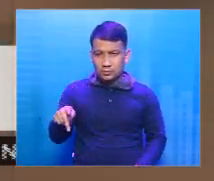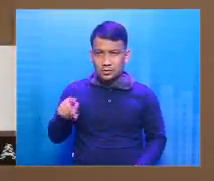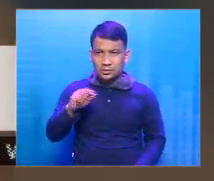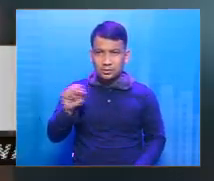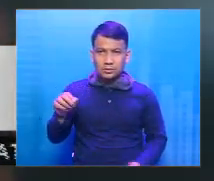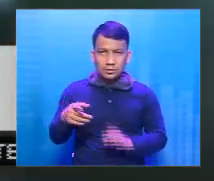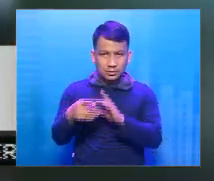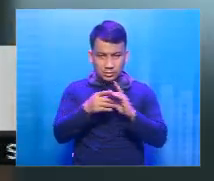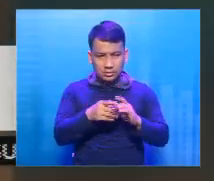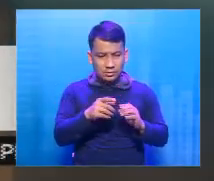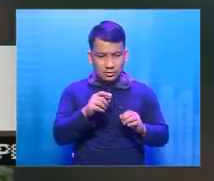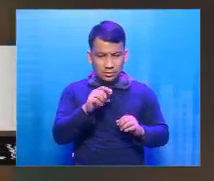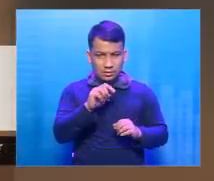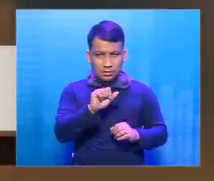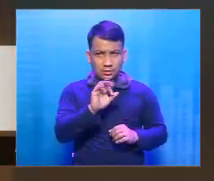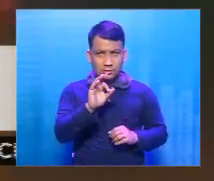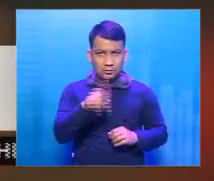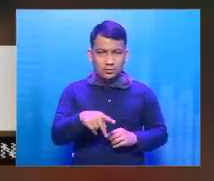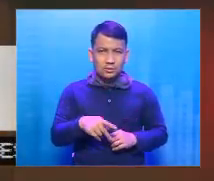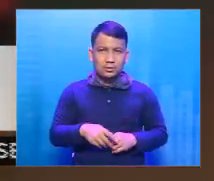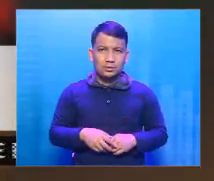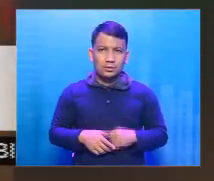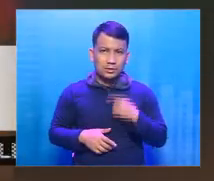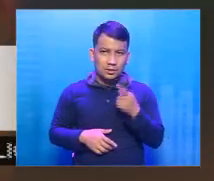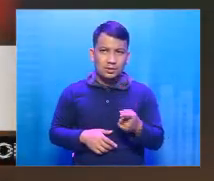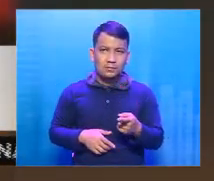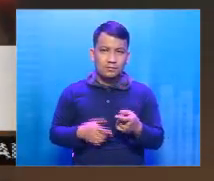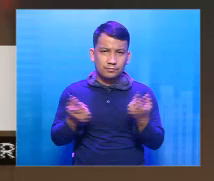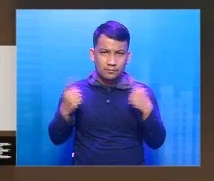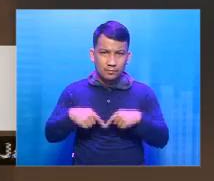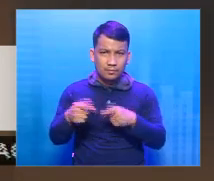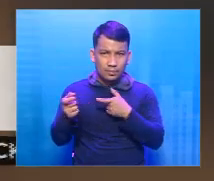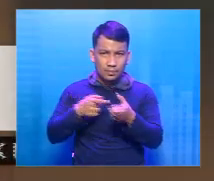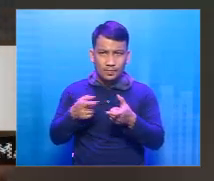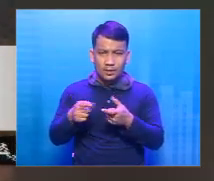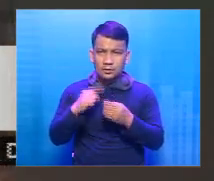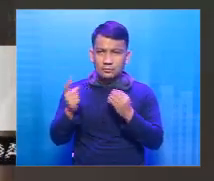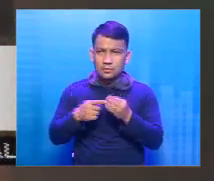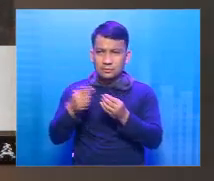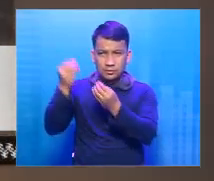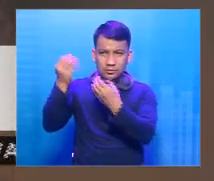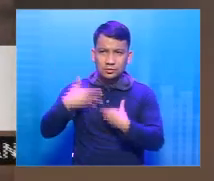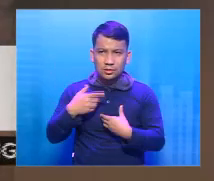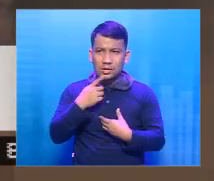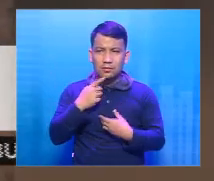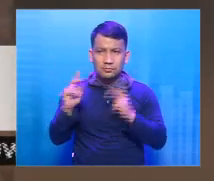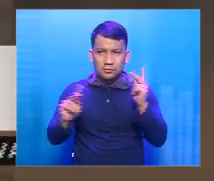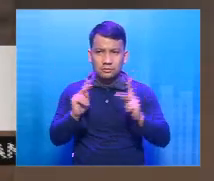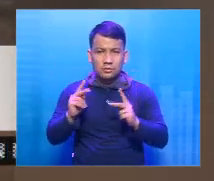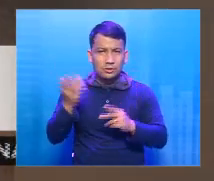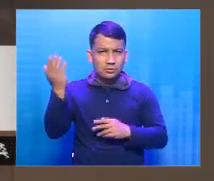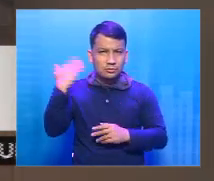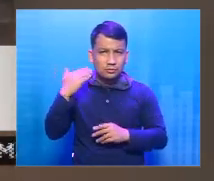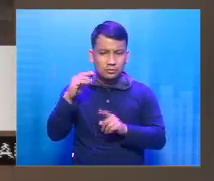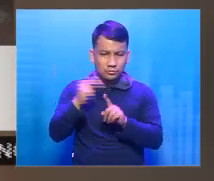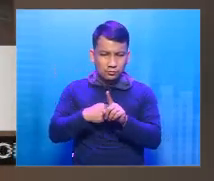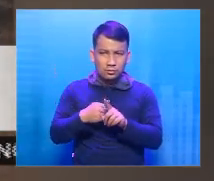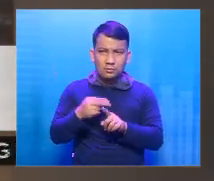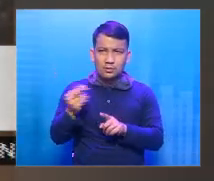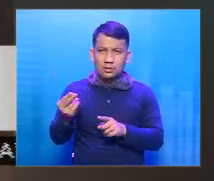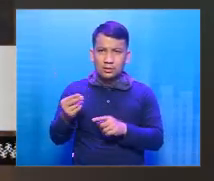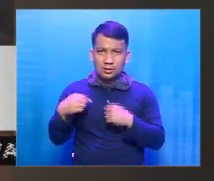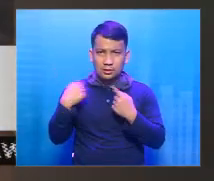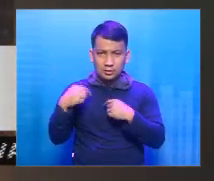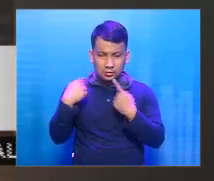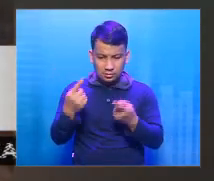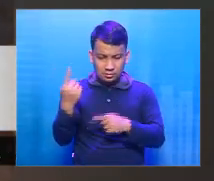time the armed forces of the Philippines. Doon ka muna. Ikinasa ang operasyon base sa sumbong ng mga residente simula pa noong Nobyembre at noong